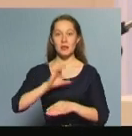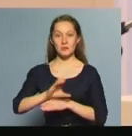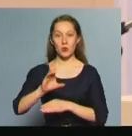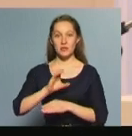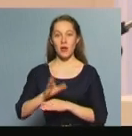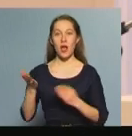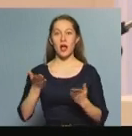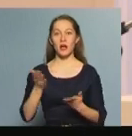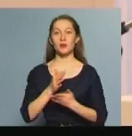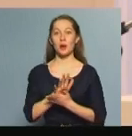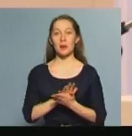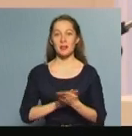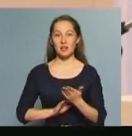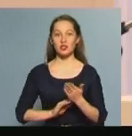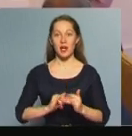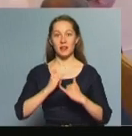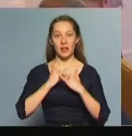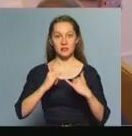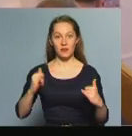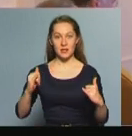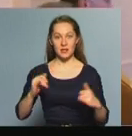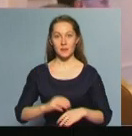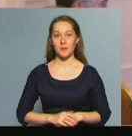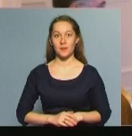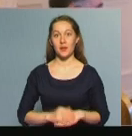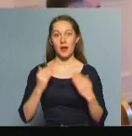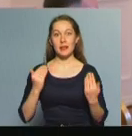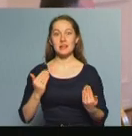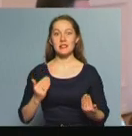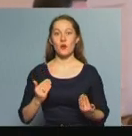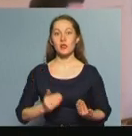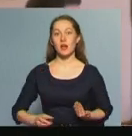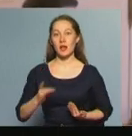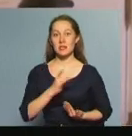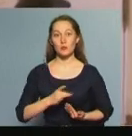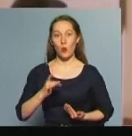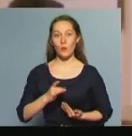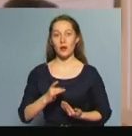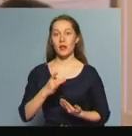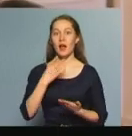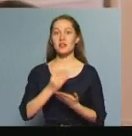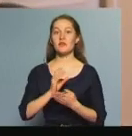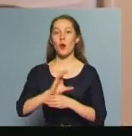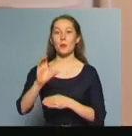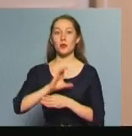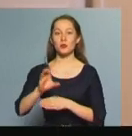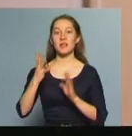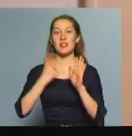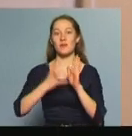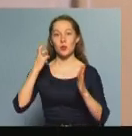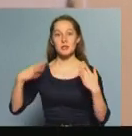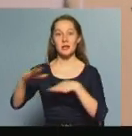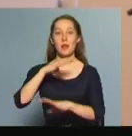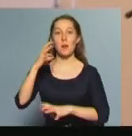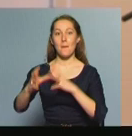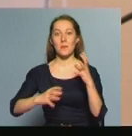который продолжает динамично развиваться. На сегодня республика экспортирует свою продукцию почти в 90 стран мира и